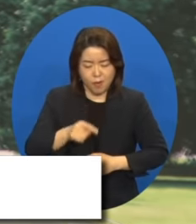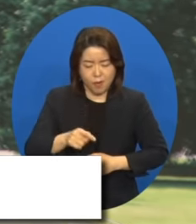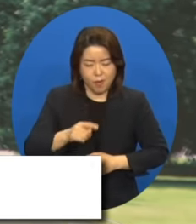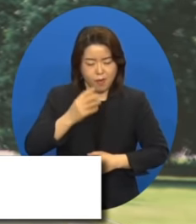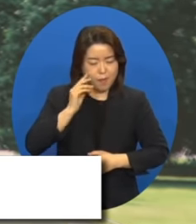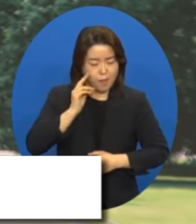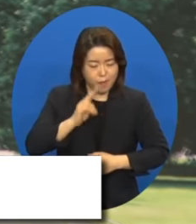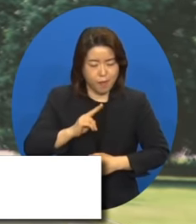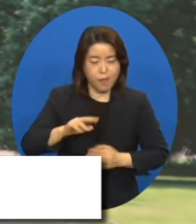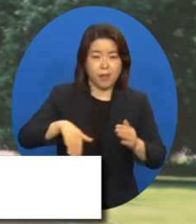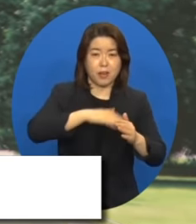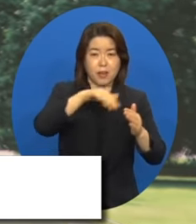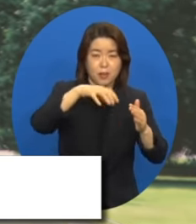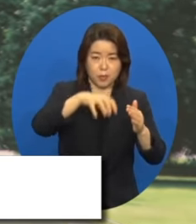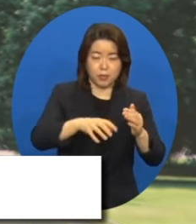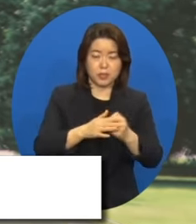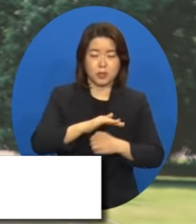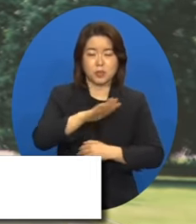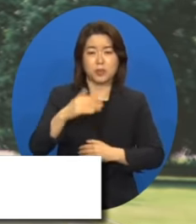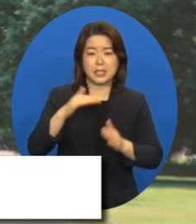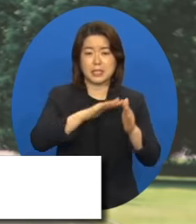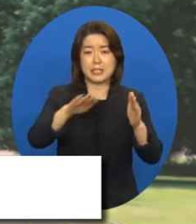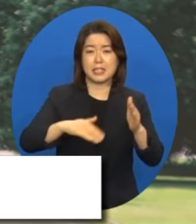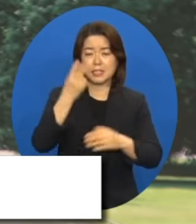자리에서 우리 가정을 지켜주소서.